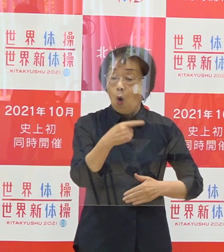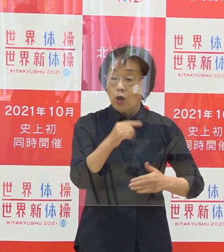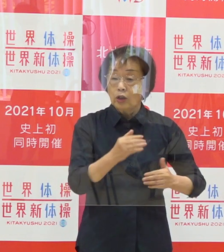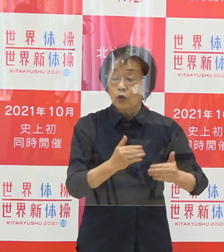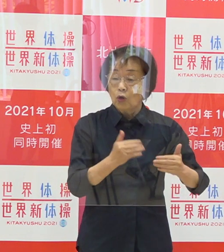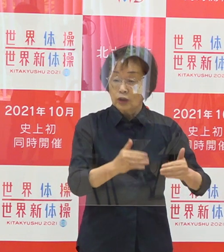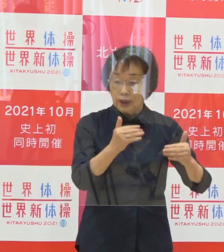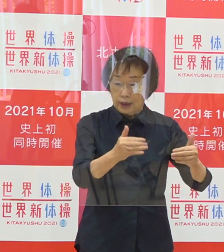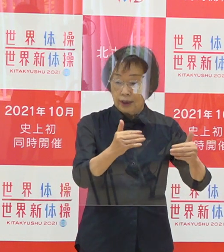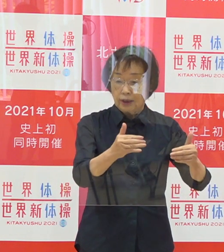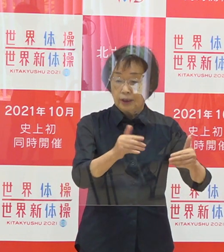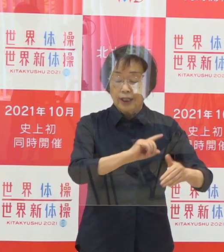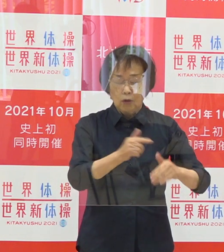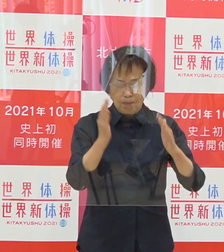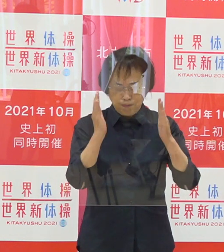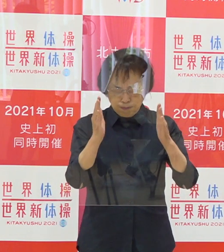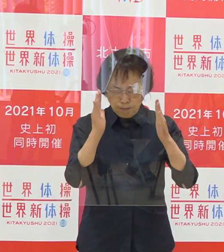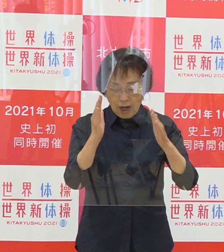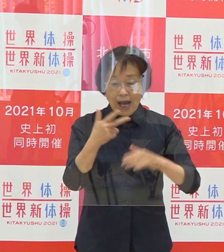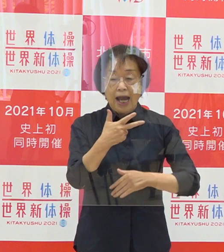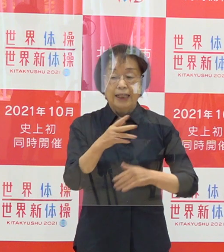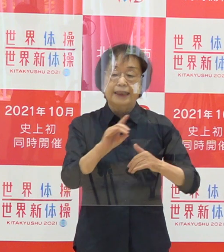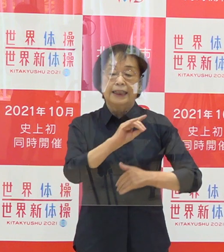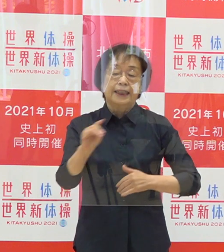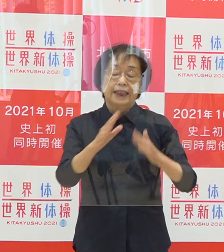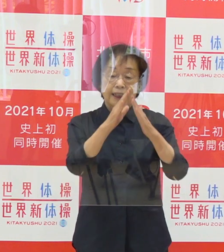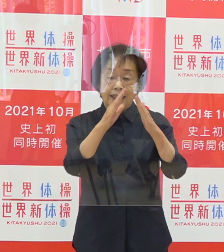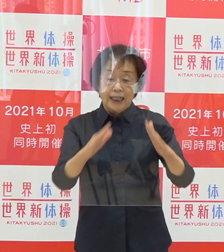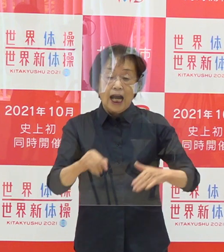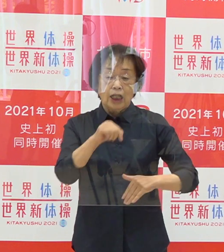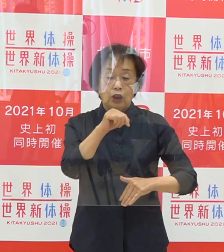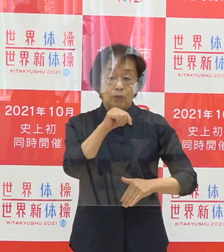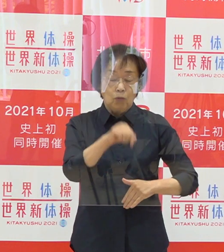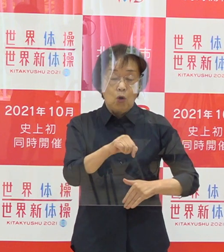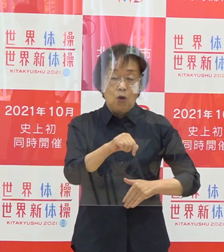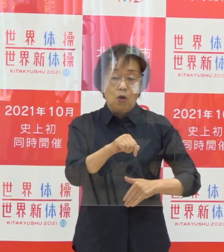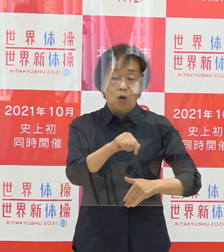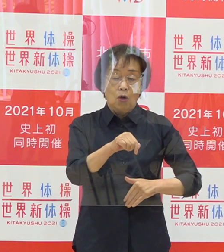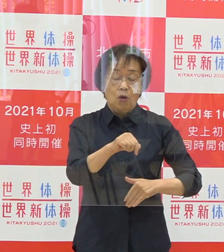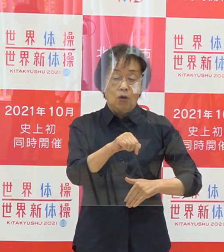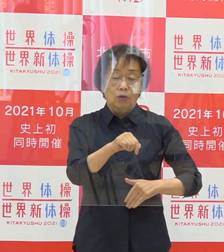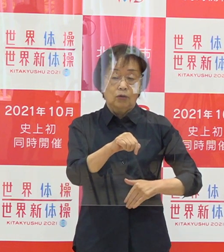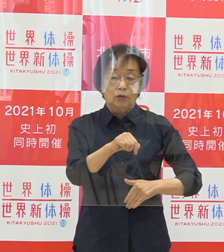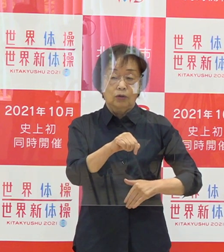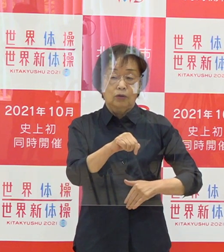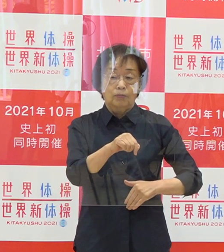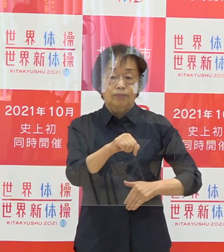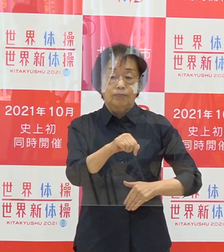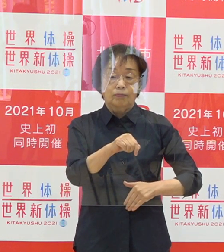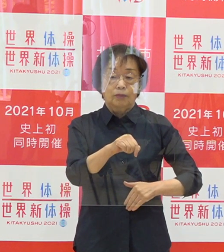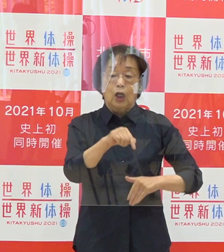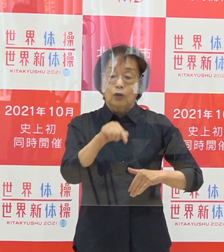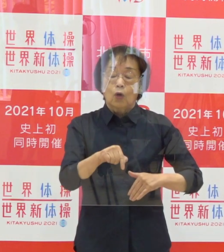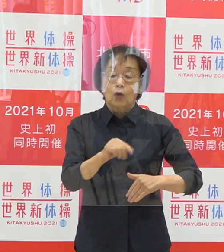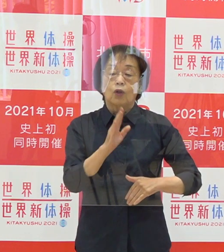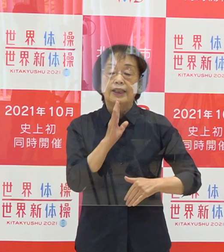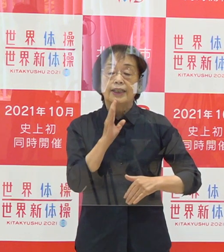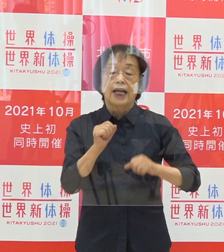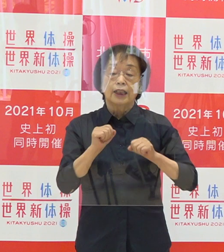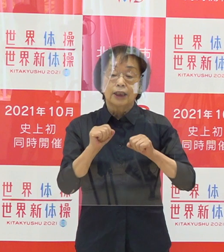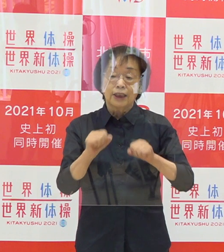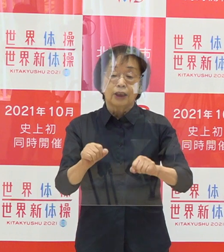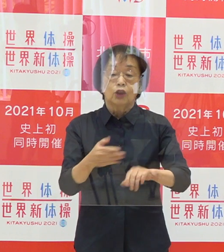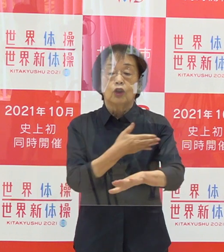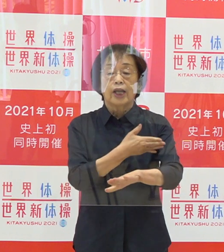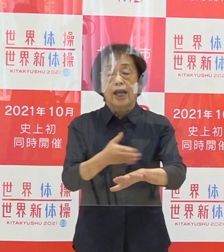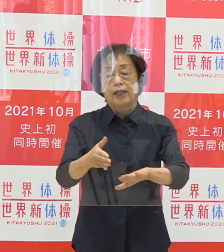頑張っているし、市議会もまた国の方にも要請活動を繰り返して、そういうことをやってきている経緯があ